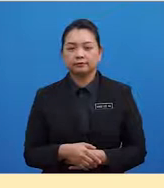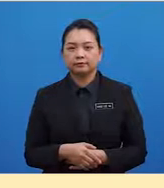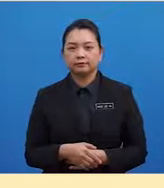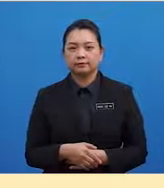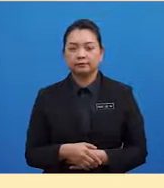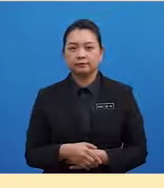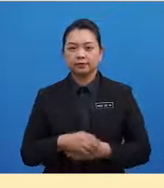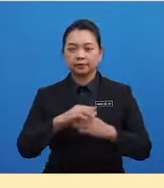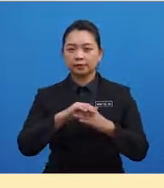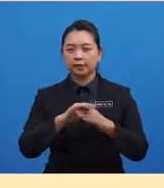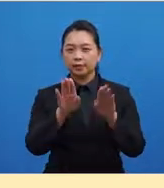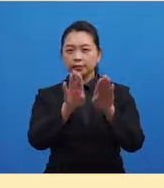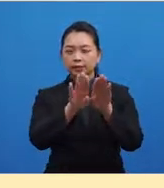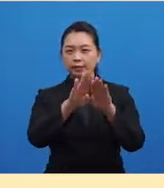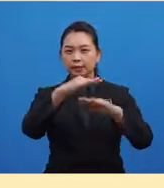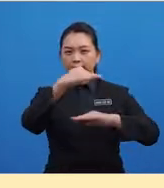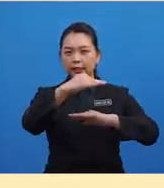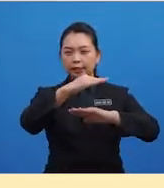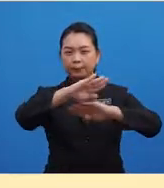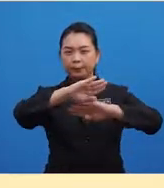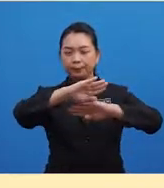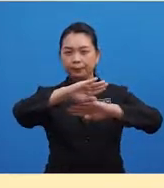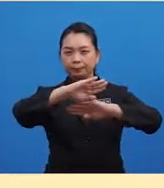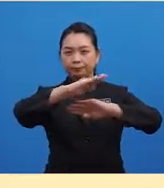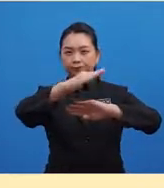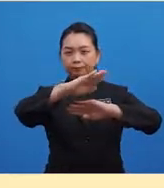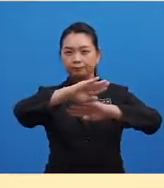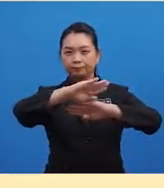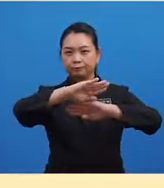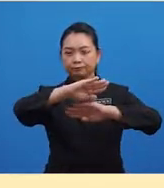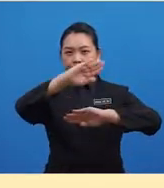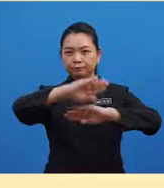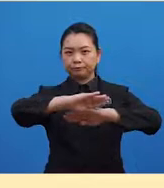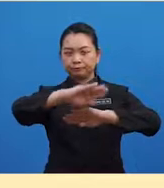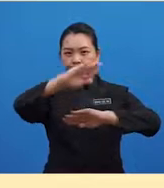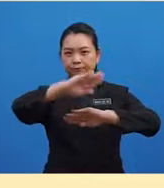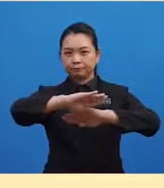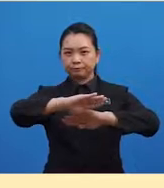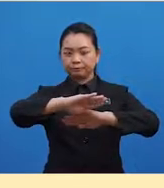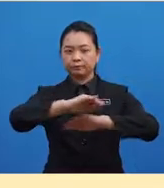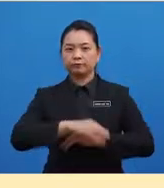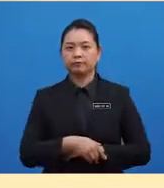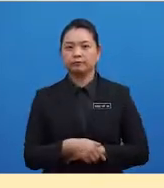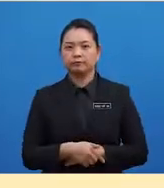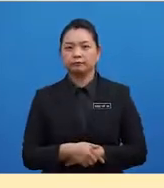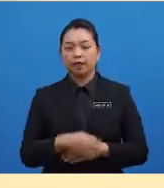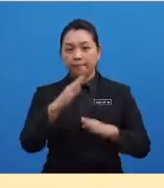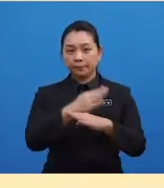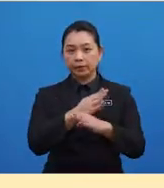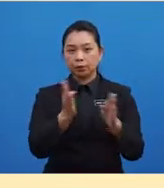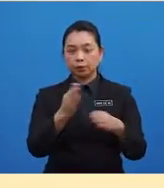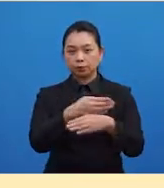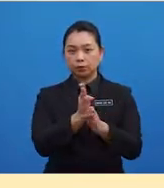tingkap yang mempunyai bentuk poligon heptagon. Bentuk tingkap sebegini biasanya digunakan untuk tujuan